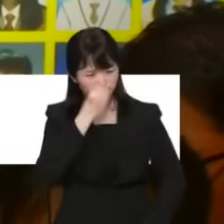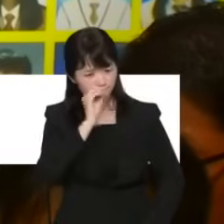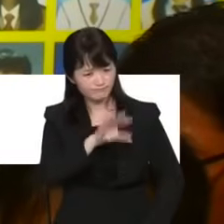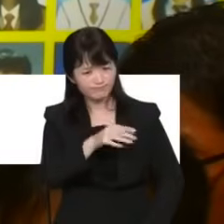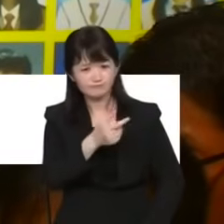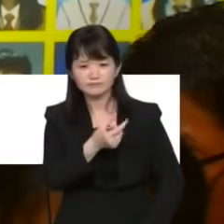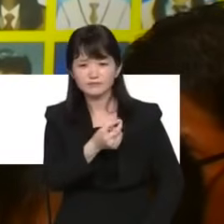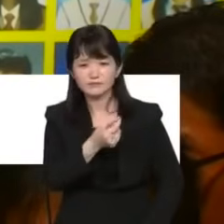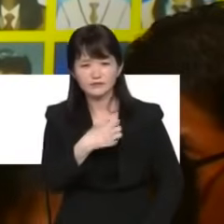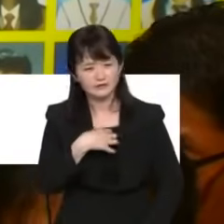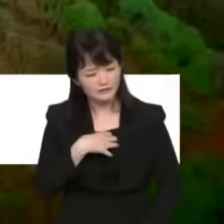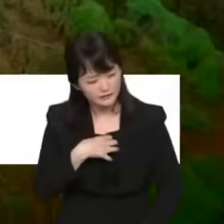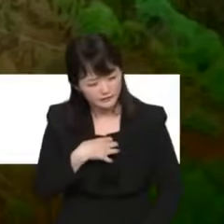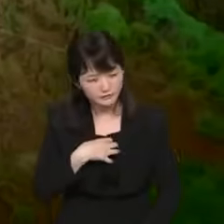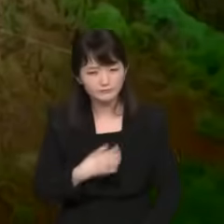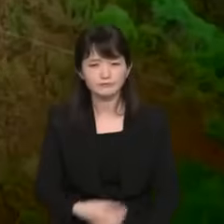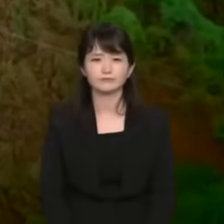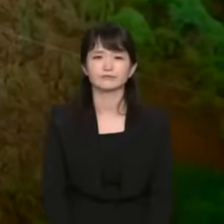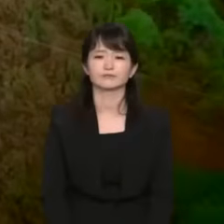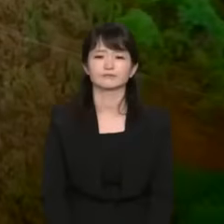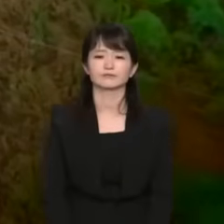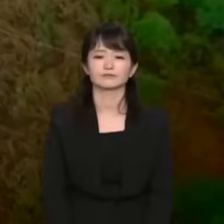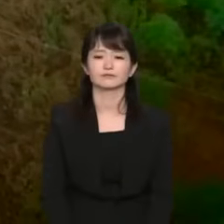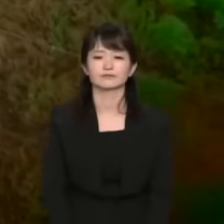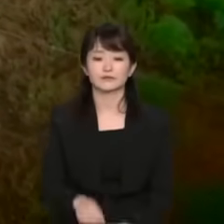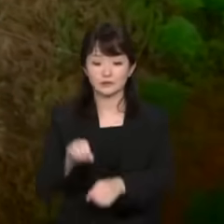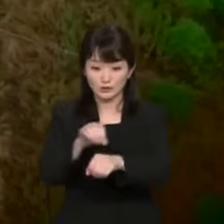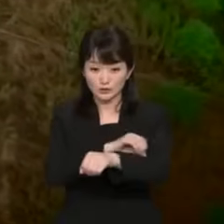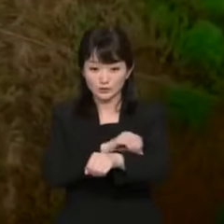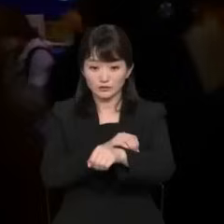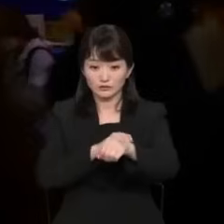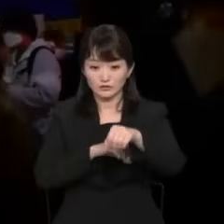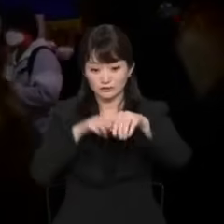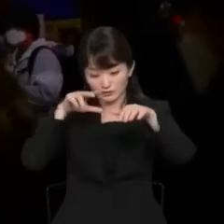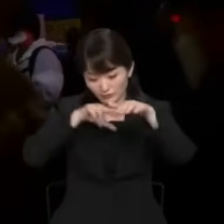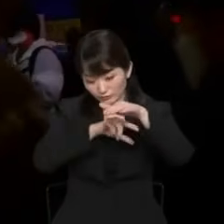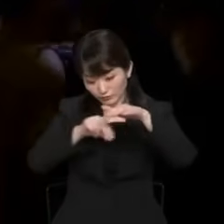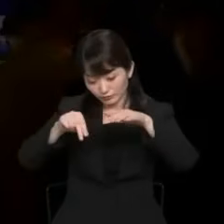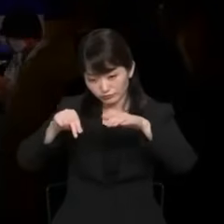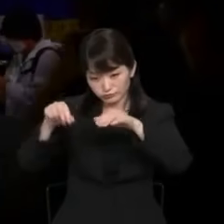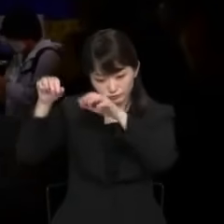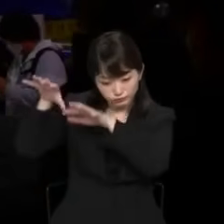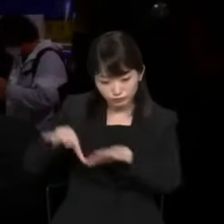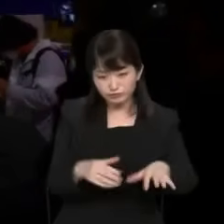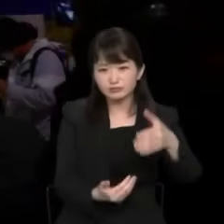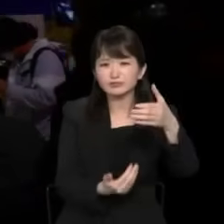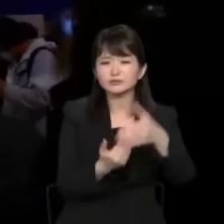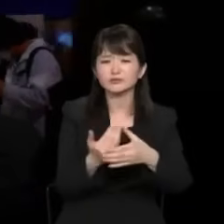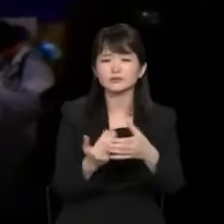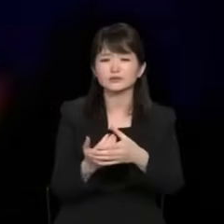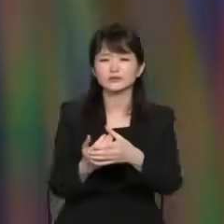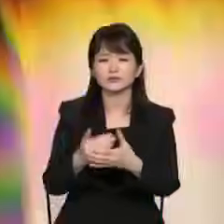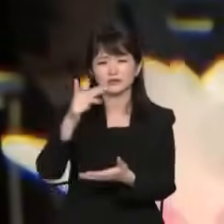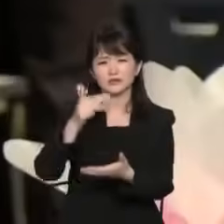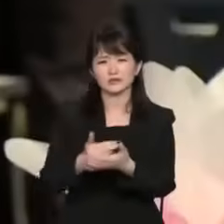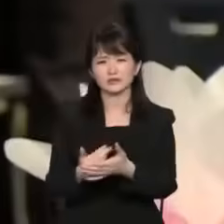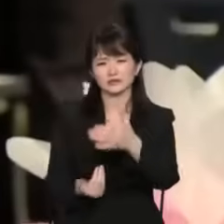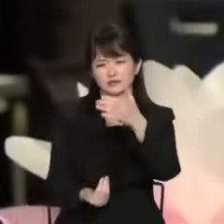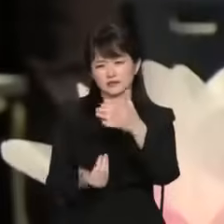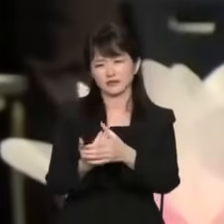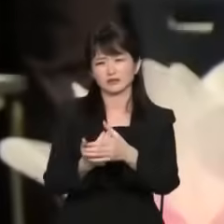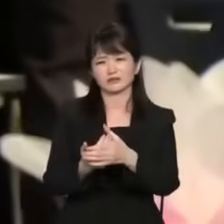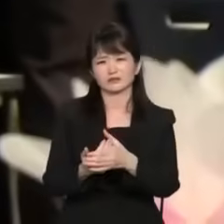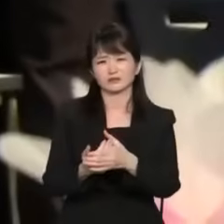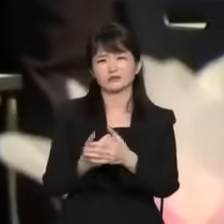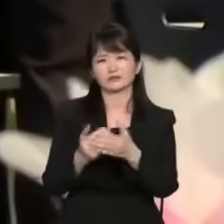아닌가 그런 우려가 듭니다. 그런 사이 오송 지하차도 참사, 이태원 참사 등 인재는 반복됐습니다.